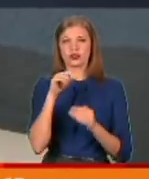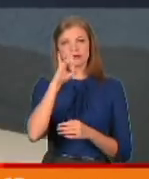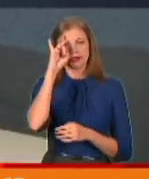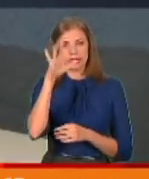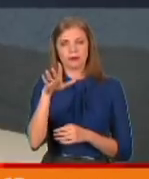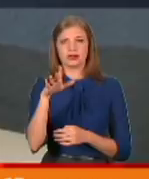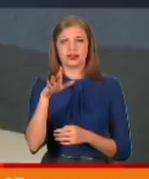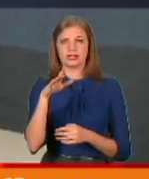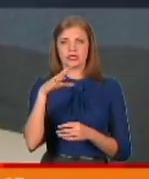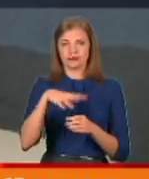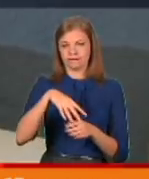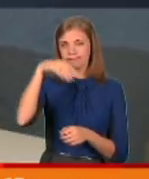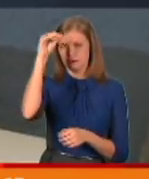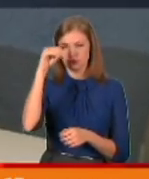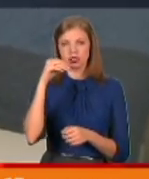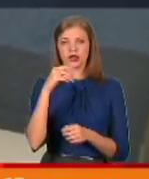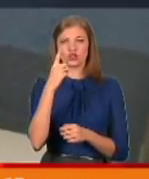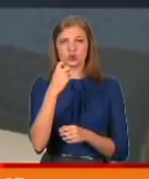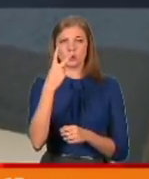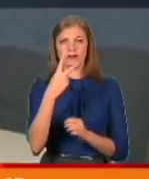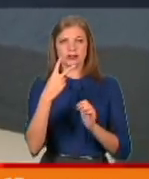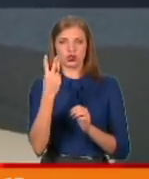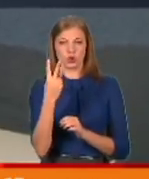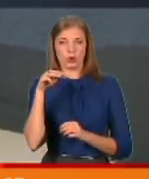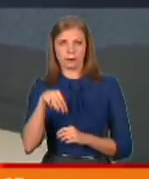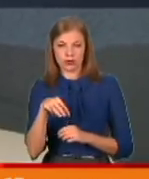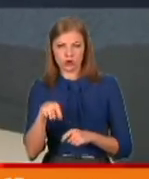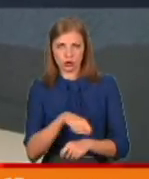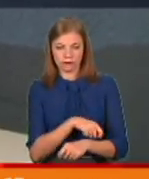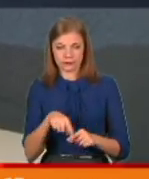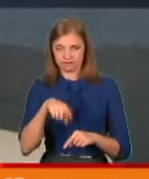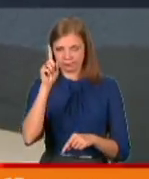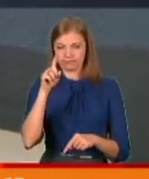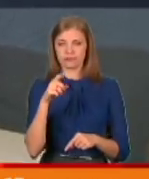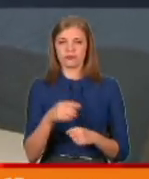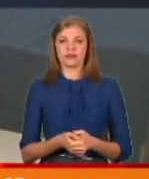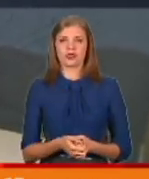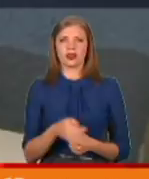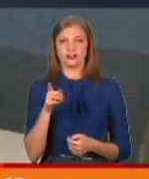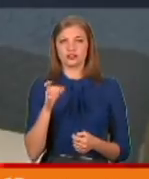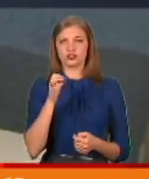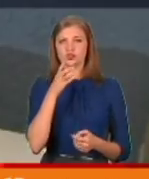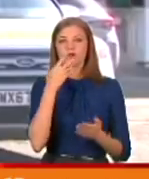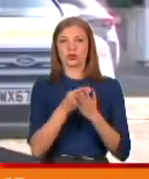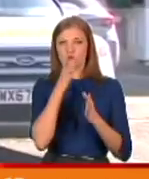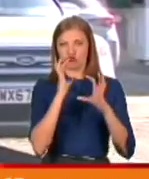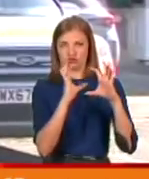своим шпилем 123-метровым. Он знаменит своїми